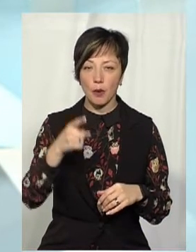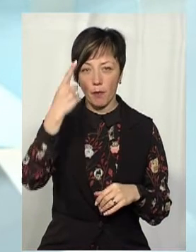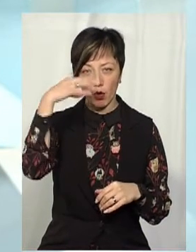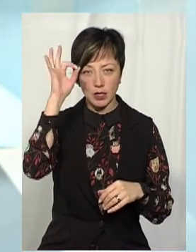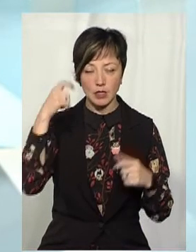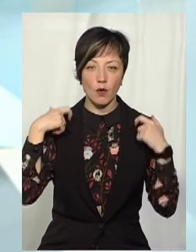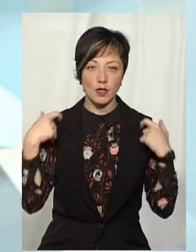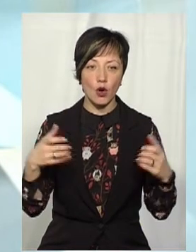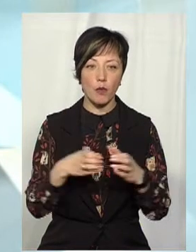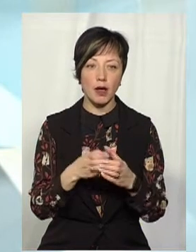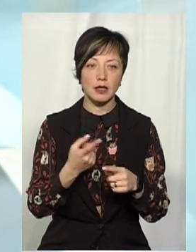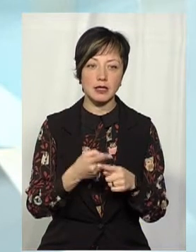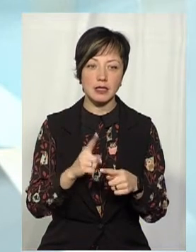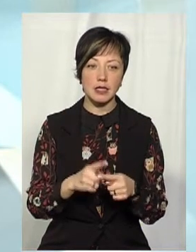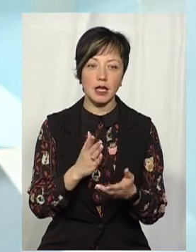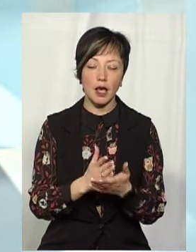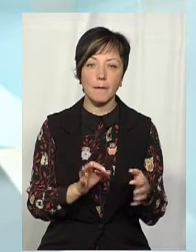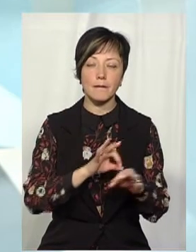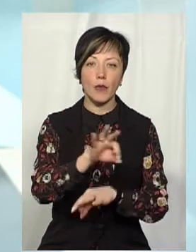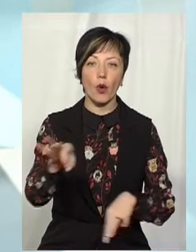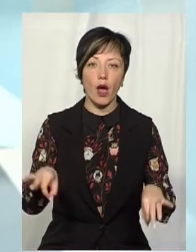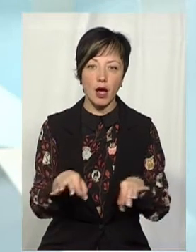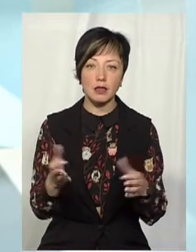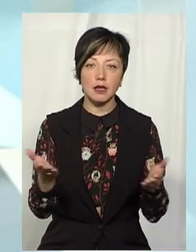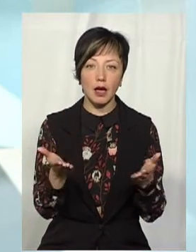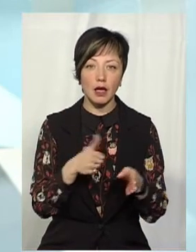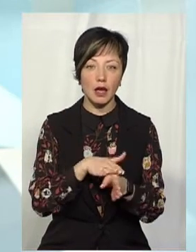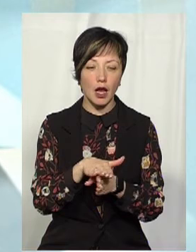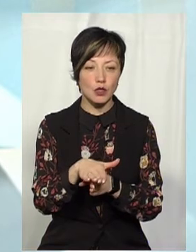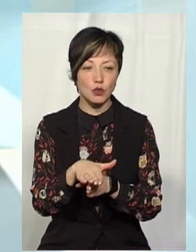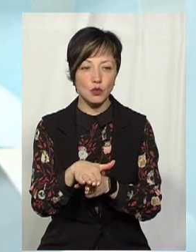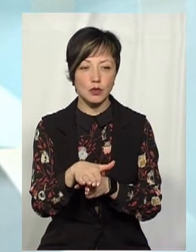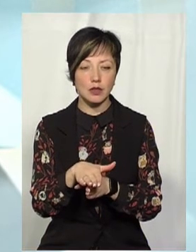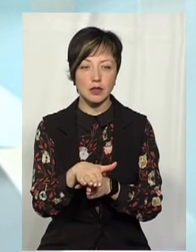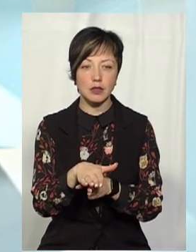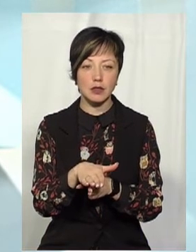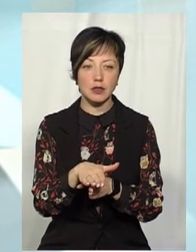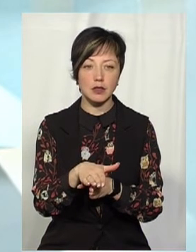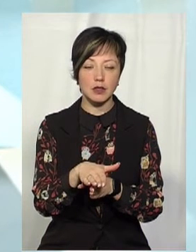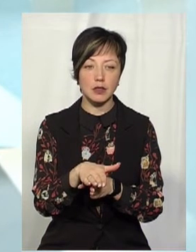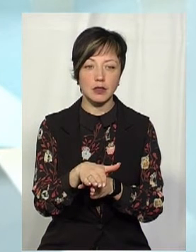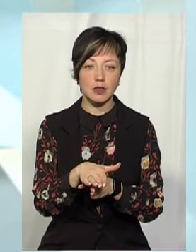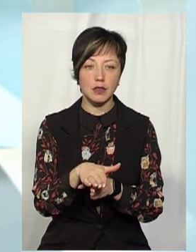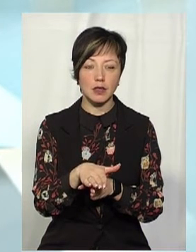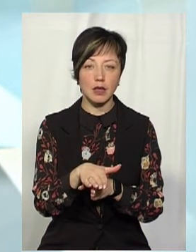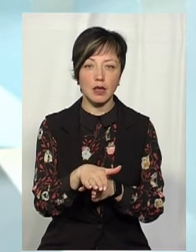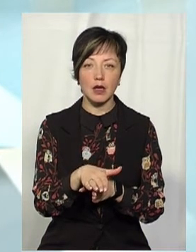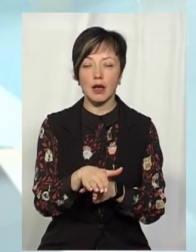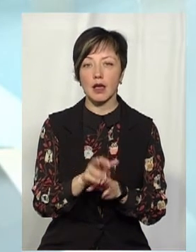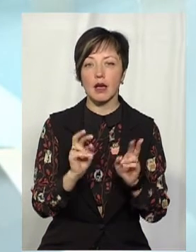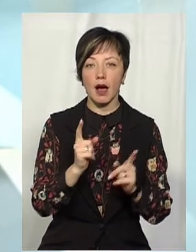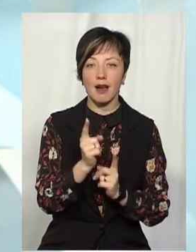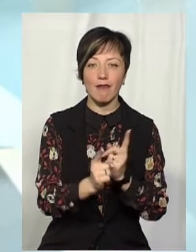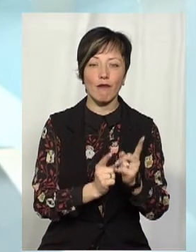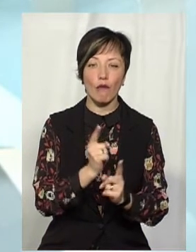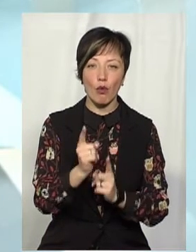поліцейський офіцер громади – це є проєкт, який реалізується, скажімо, з реформуванням національної